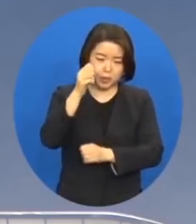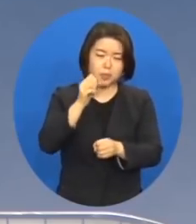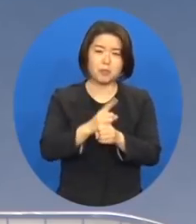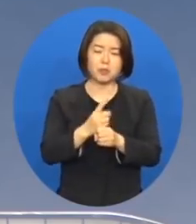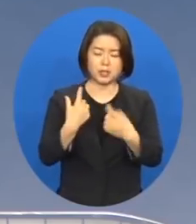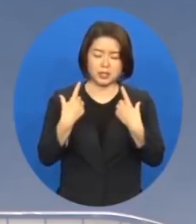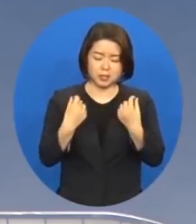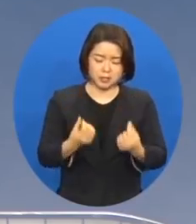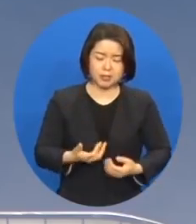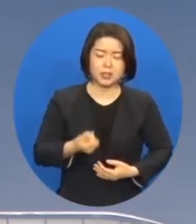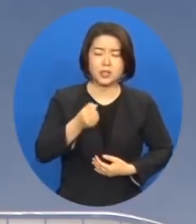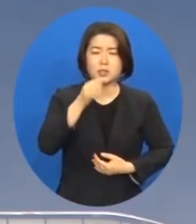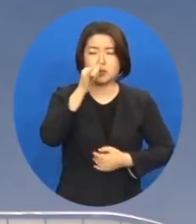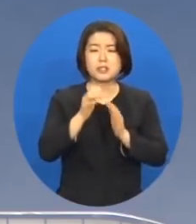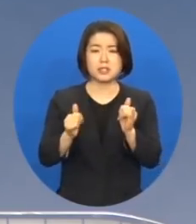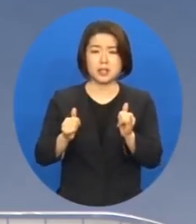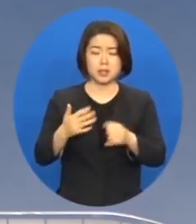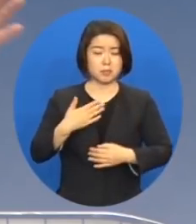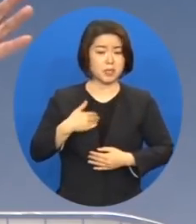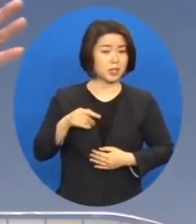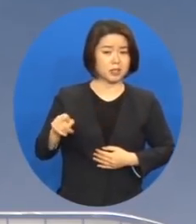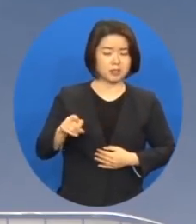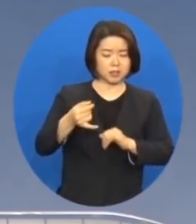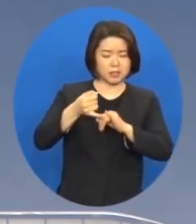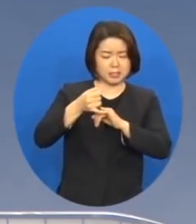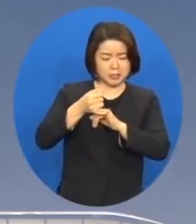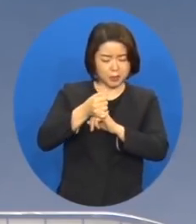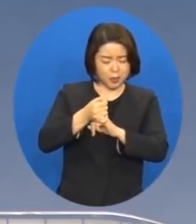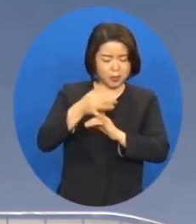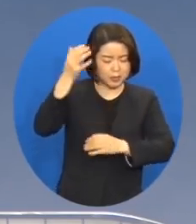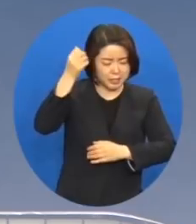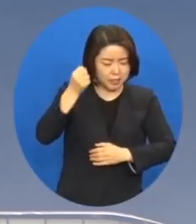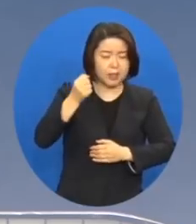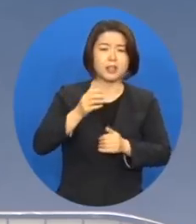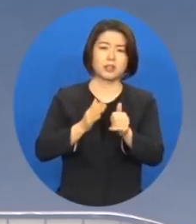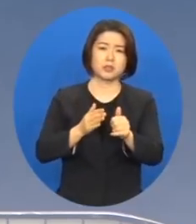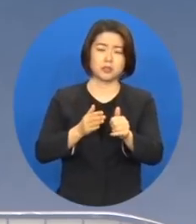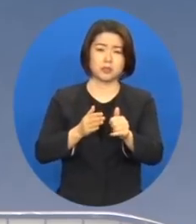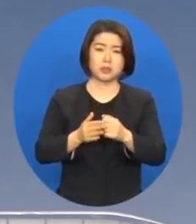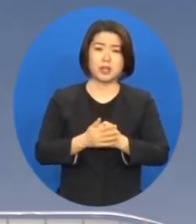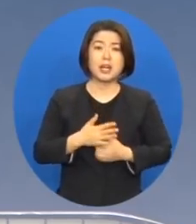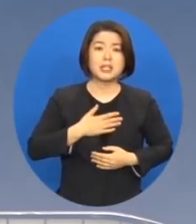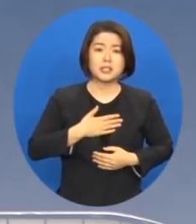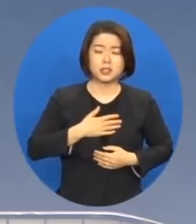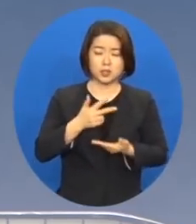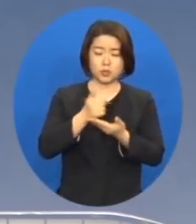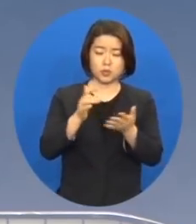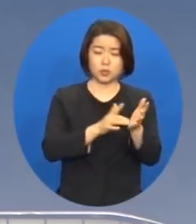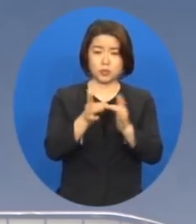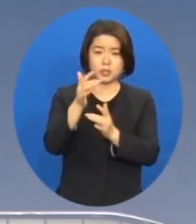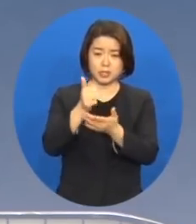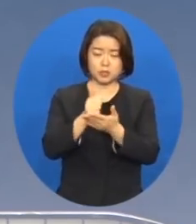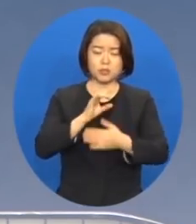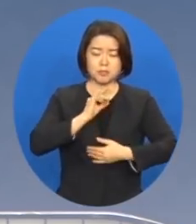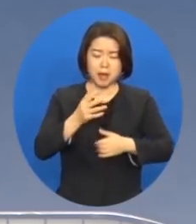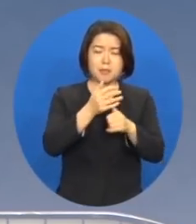자입니다. 제가 그것을 절대로 잊어버리지 않게 되기를 원합니다. 저는 주 예수님만